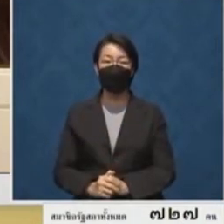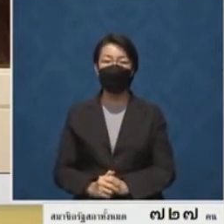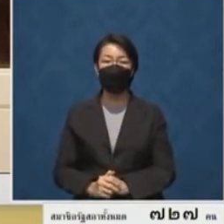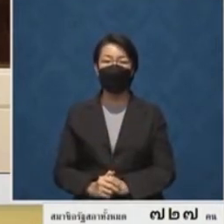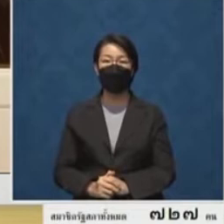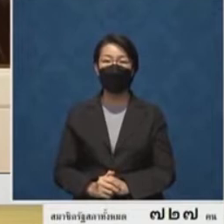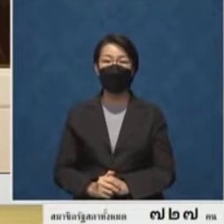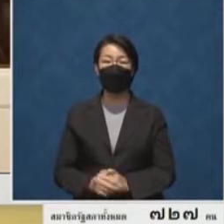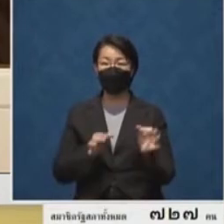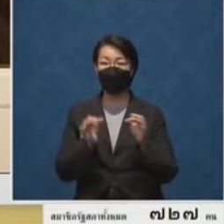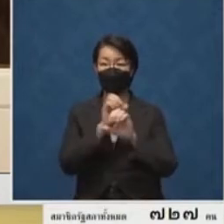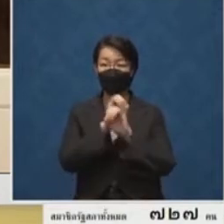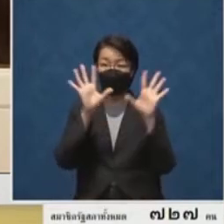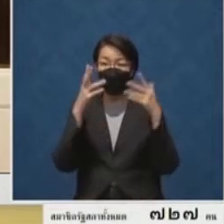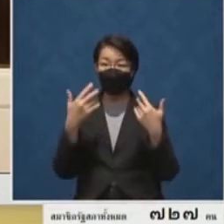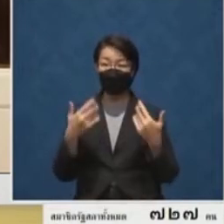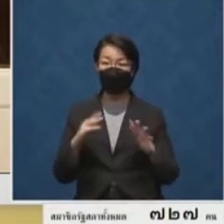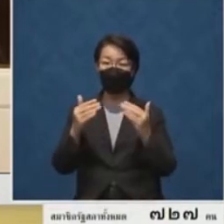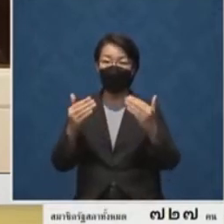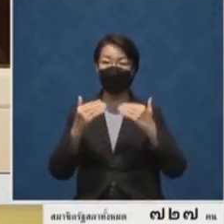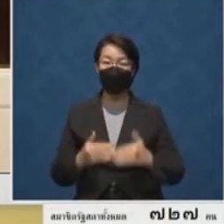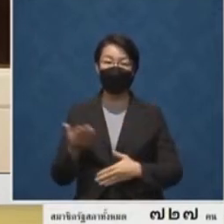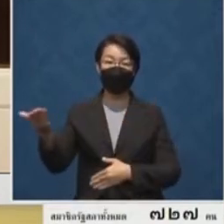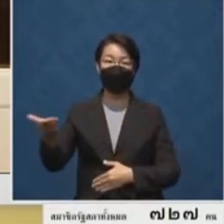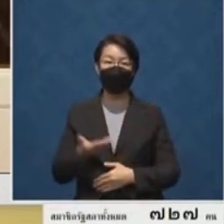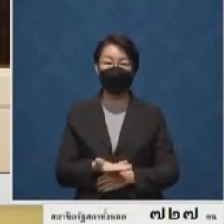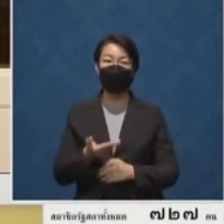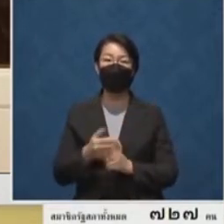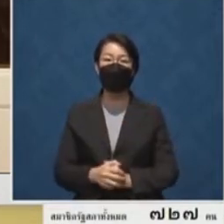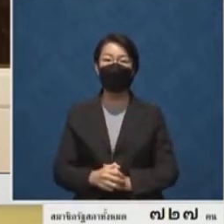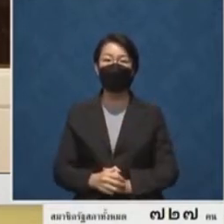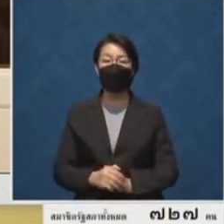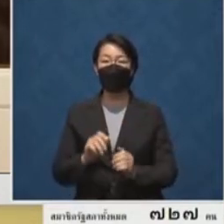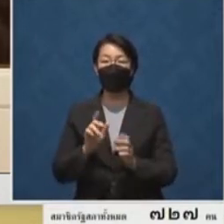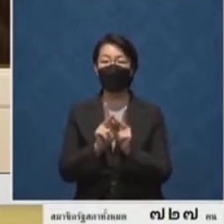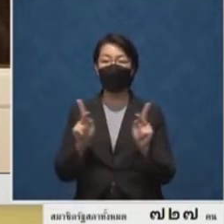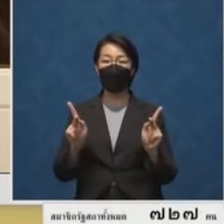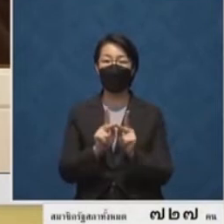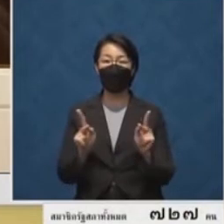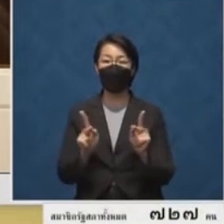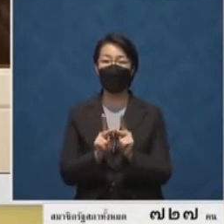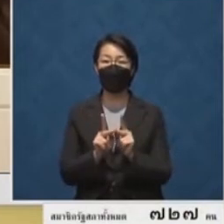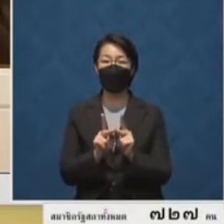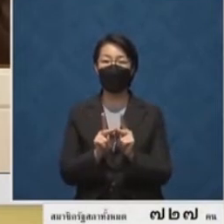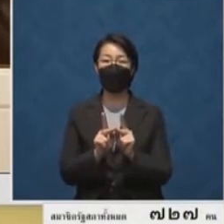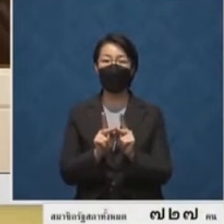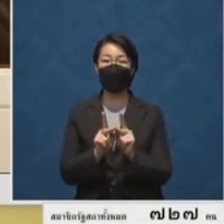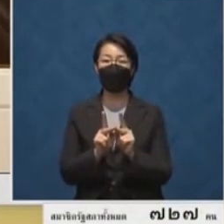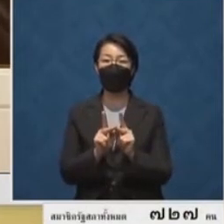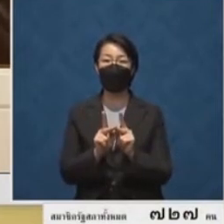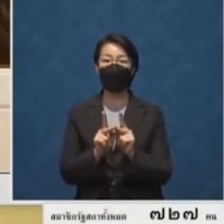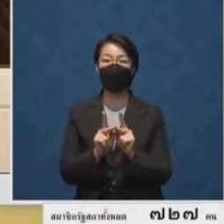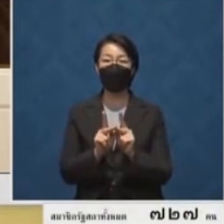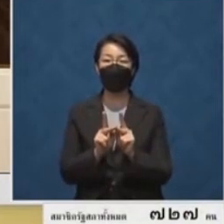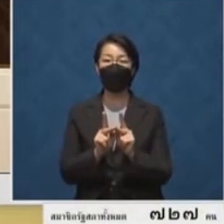าใจโดยกระจ่างชัดแล้วขอเชิญต่อไปนะครับขอเชิญกรรมการที่ได้แจ้งความจำน